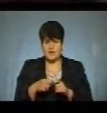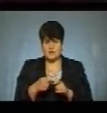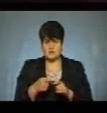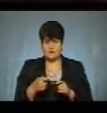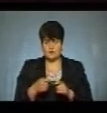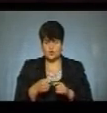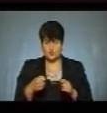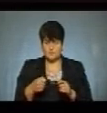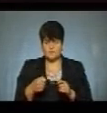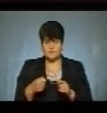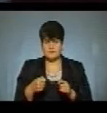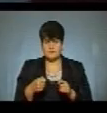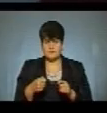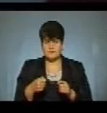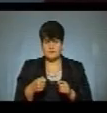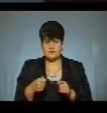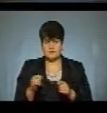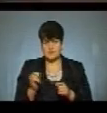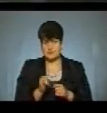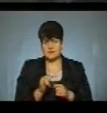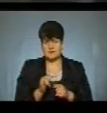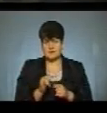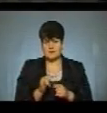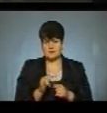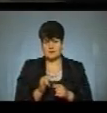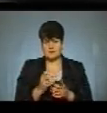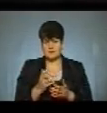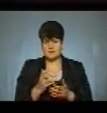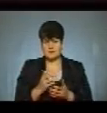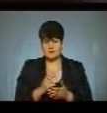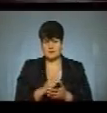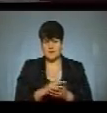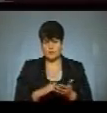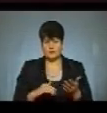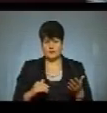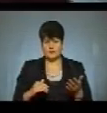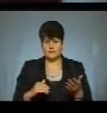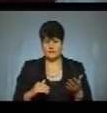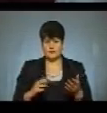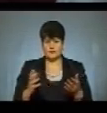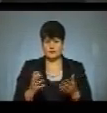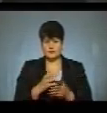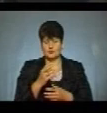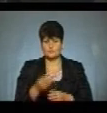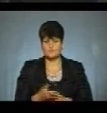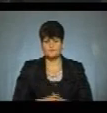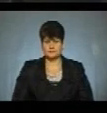вузол і таким чином от, виходить тоді, в цілому виходить маскувальна сітка.